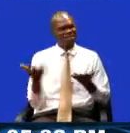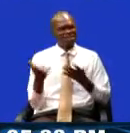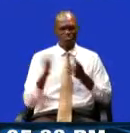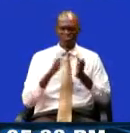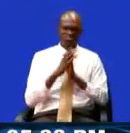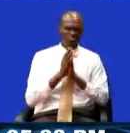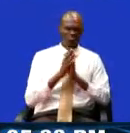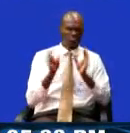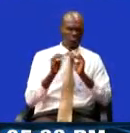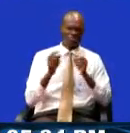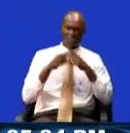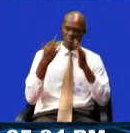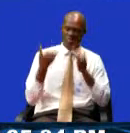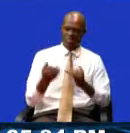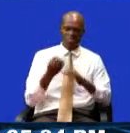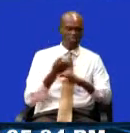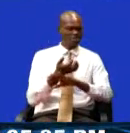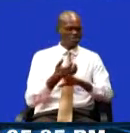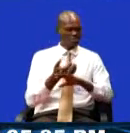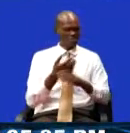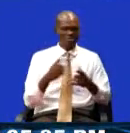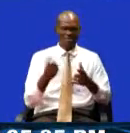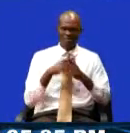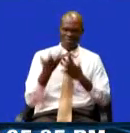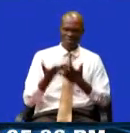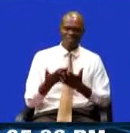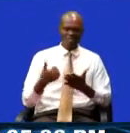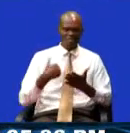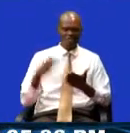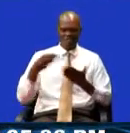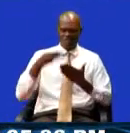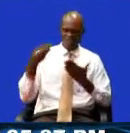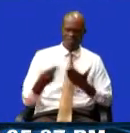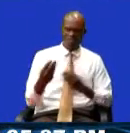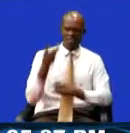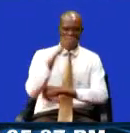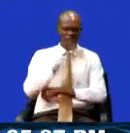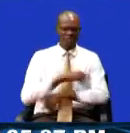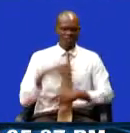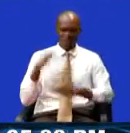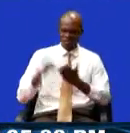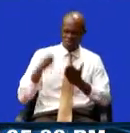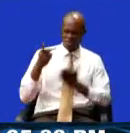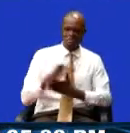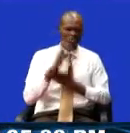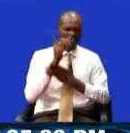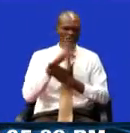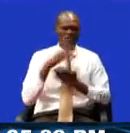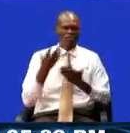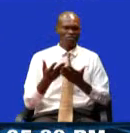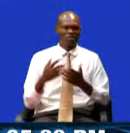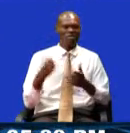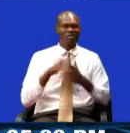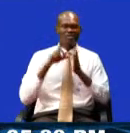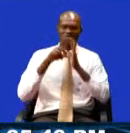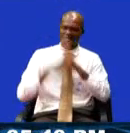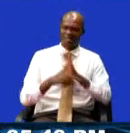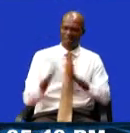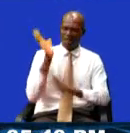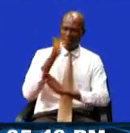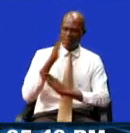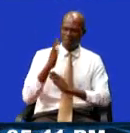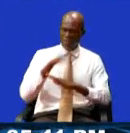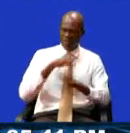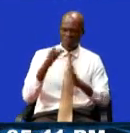hivyo unakopa, unapata check leo, ulipe, si ndio? Alafu rudi tena